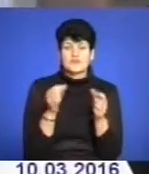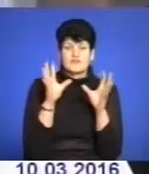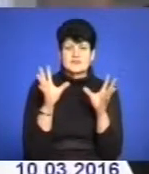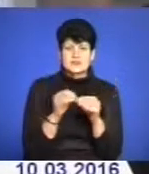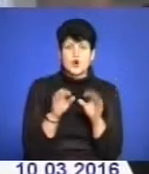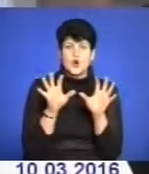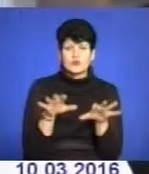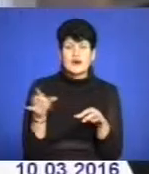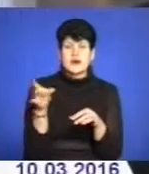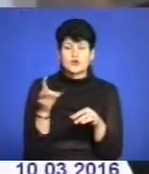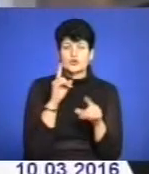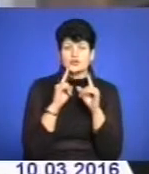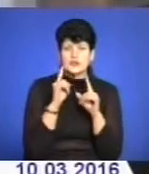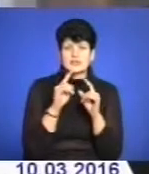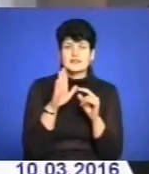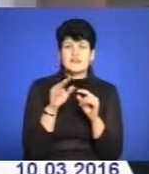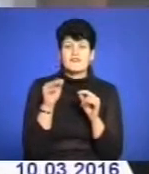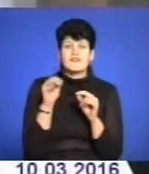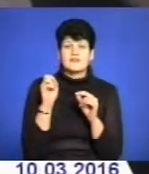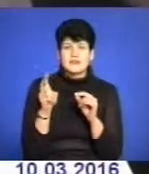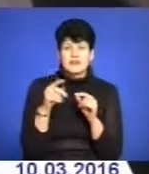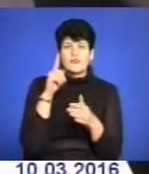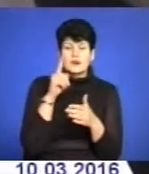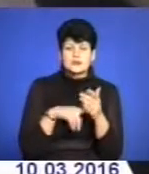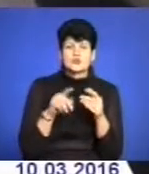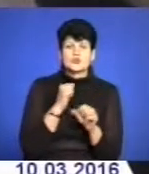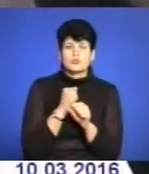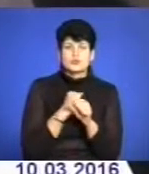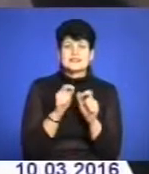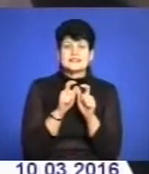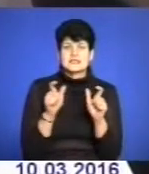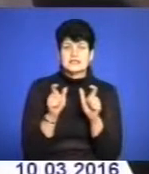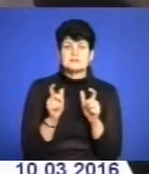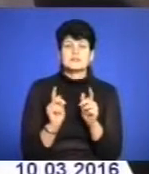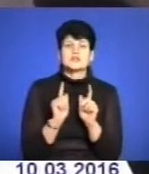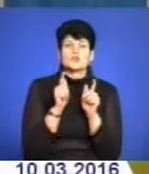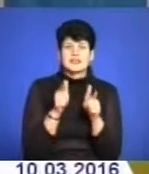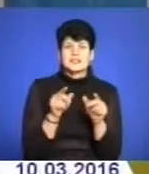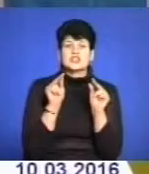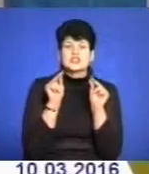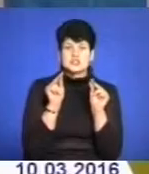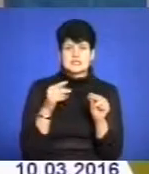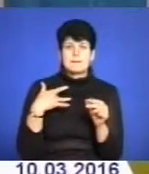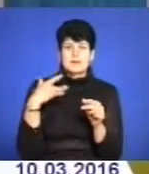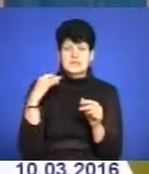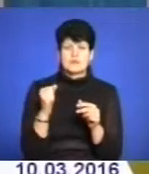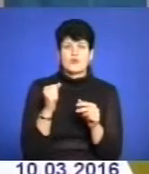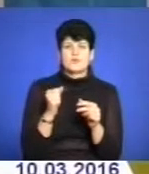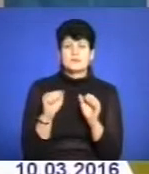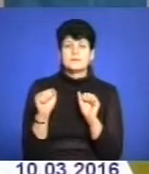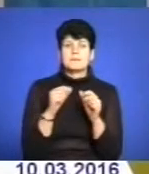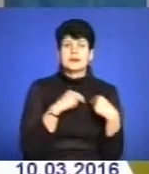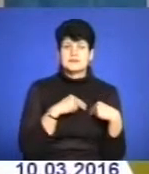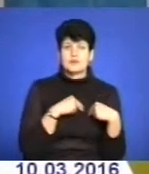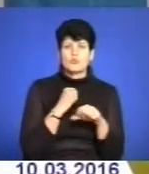Голова районної ради Віталій Фрейк впевнений, що до роботи на станції приступили чесні і принципові працівники, роботу яких